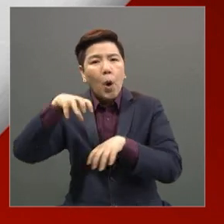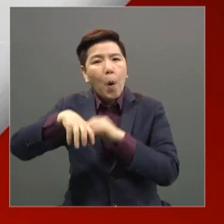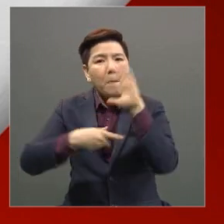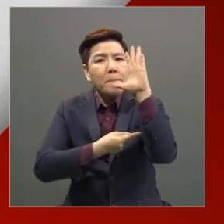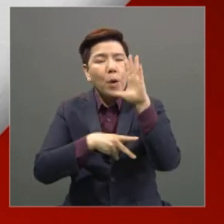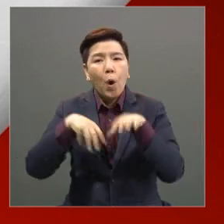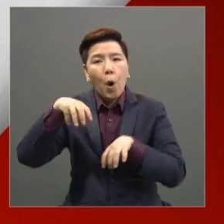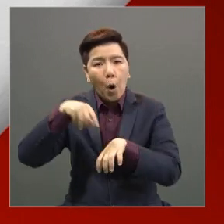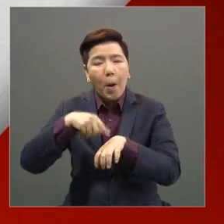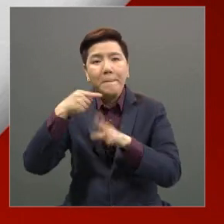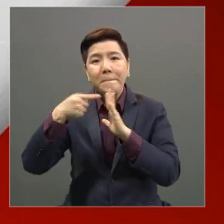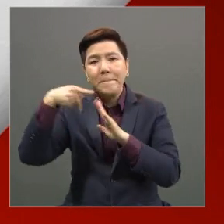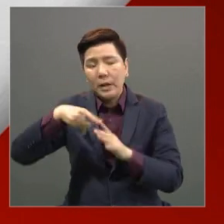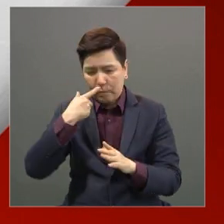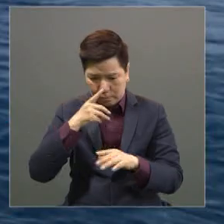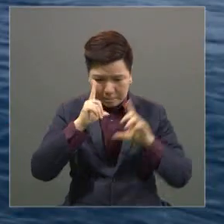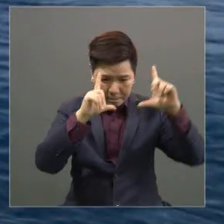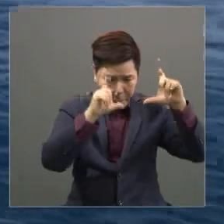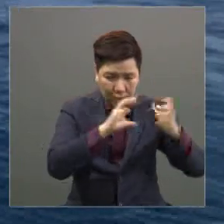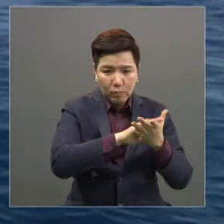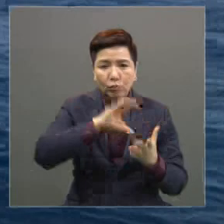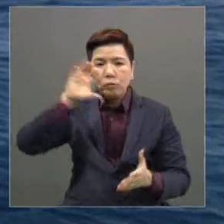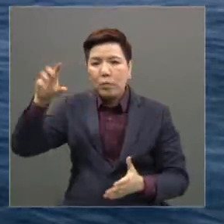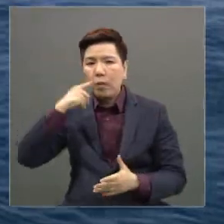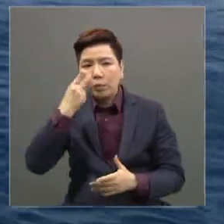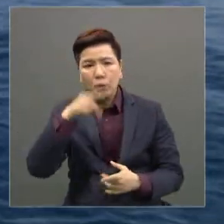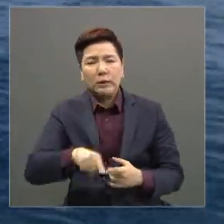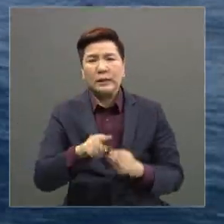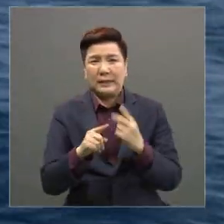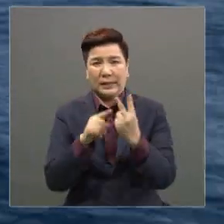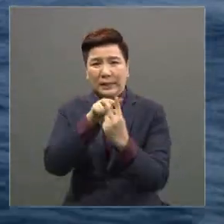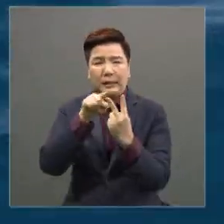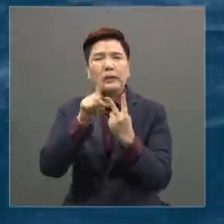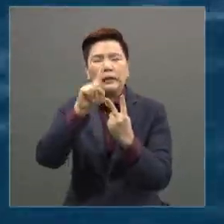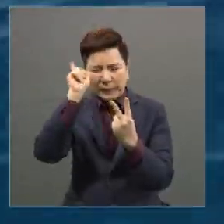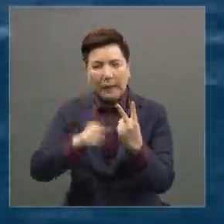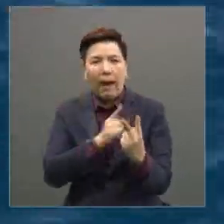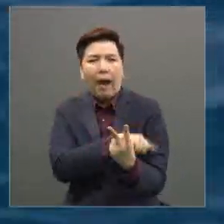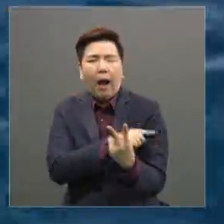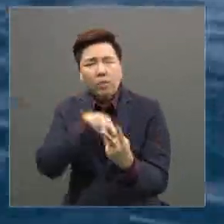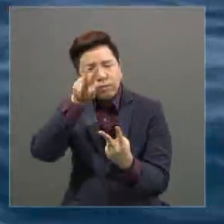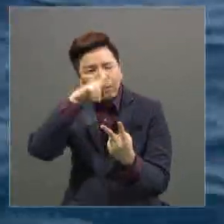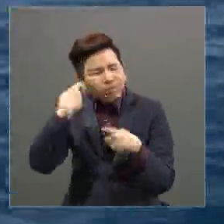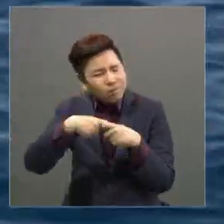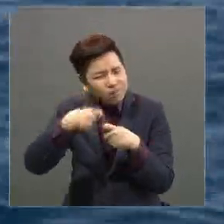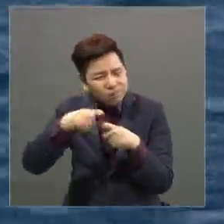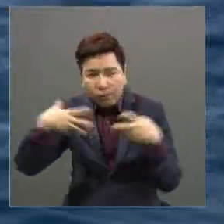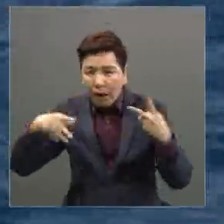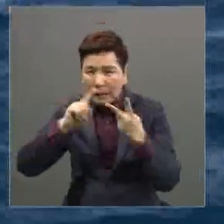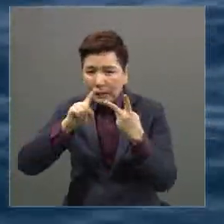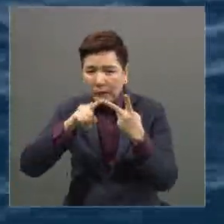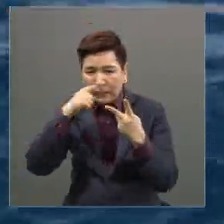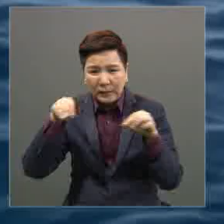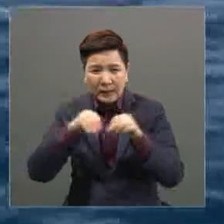มีการถ่ายภาพส่งไปสอบถามผู้เชี่ยวชาญได้คำตอบมาว่า 1ใน 2เป็นวาโอมูระเผือกซึ่งเป็นวันที่หายากและ